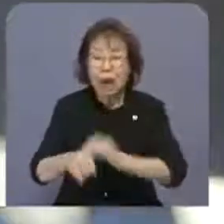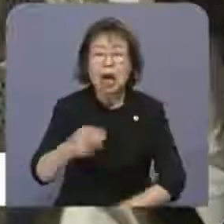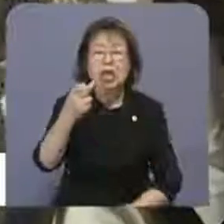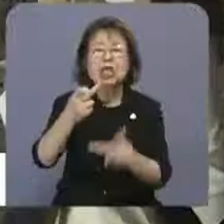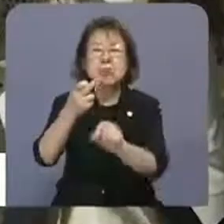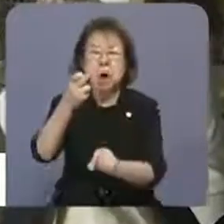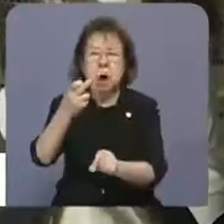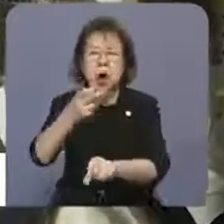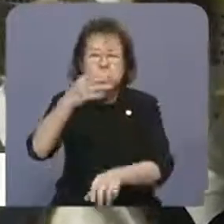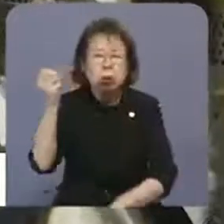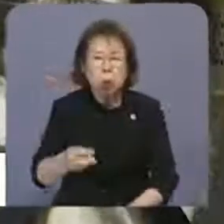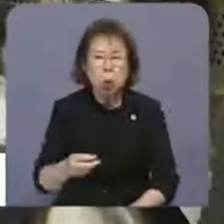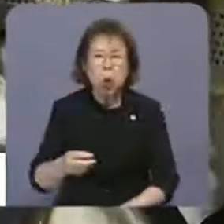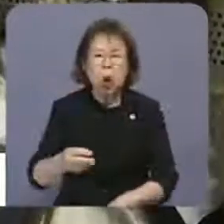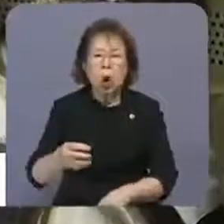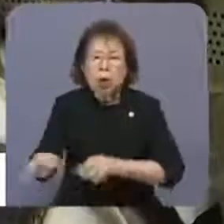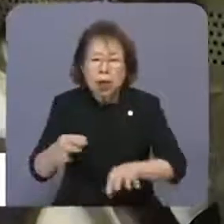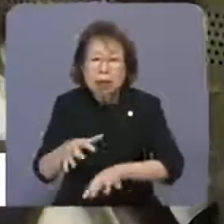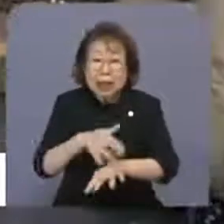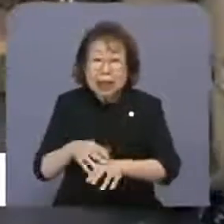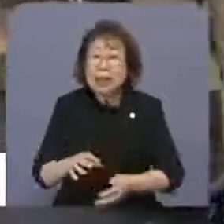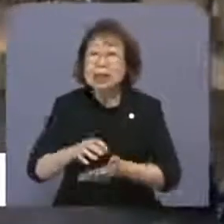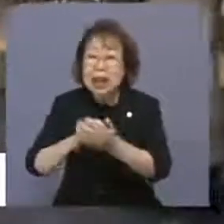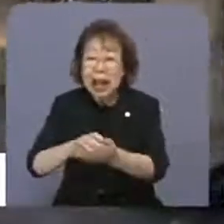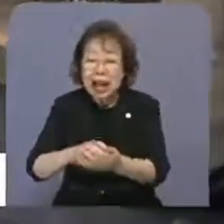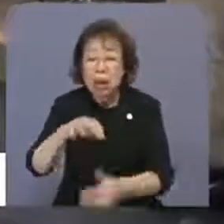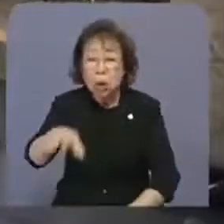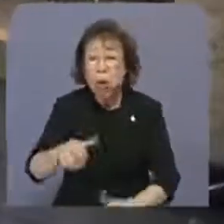초 경제사절단으로 두바이